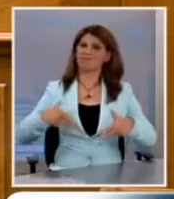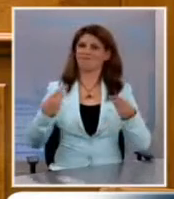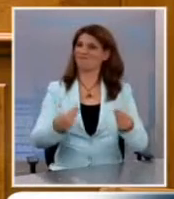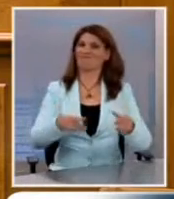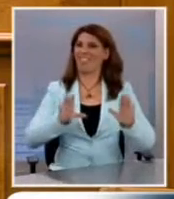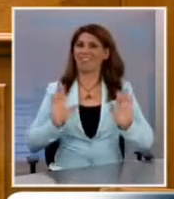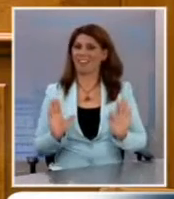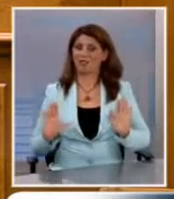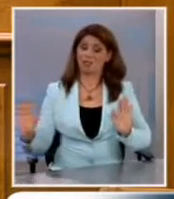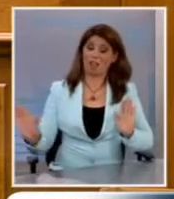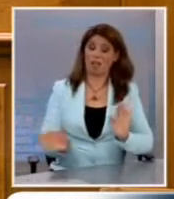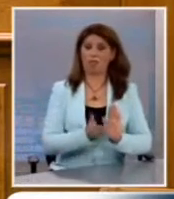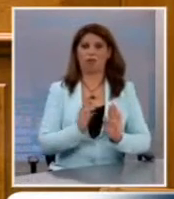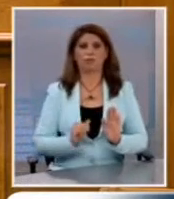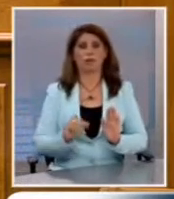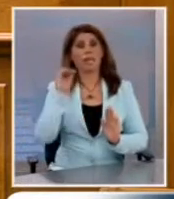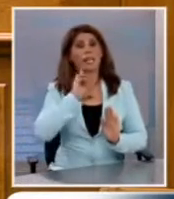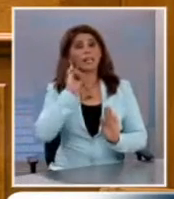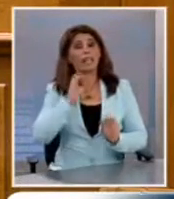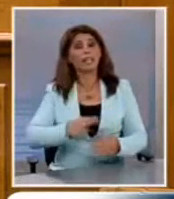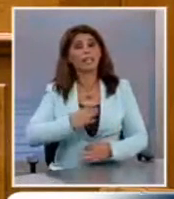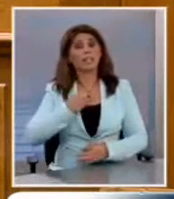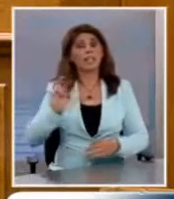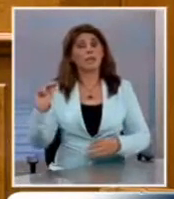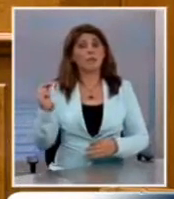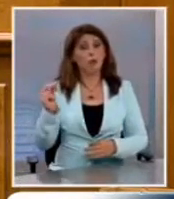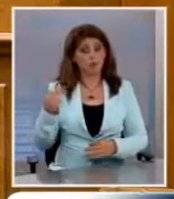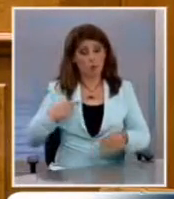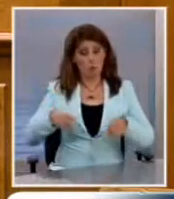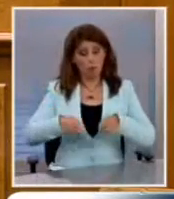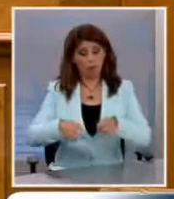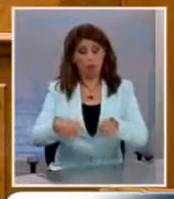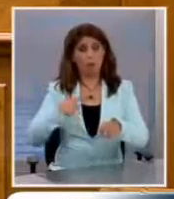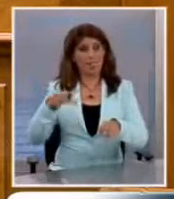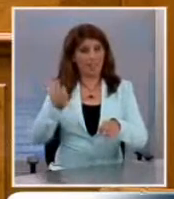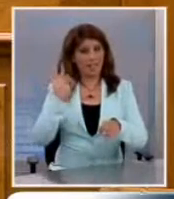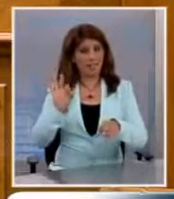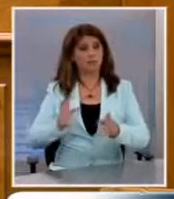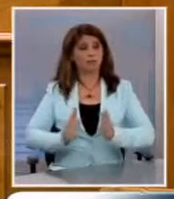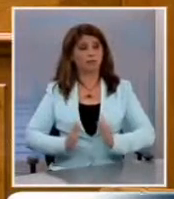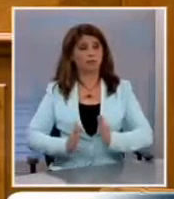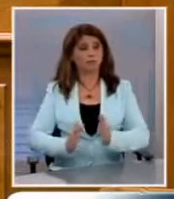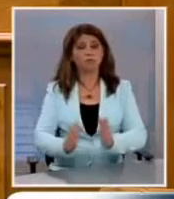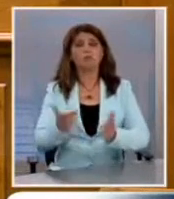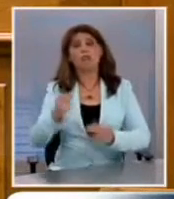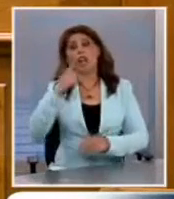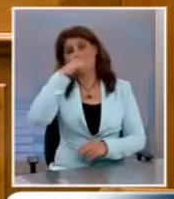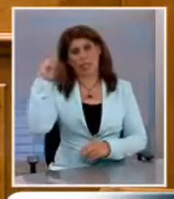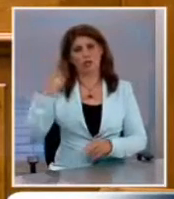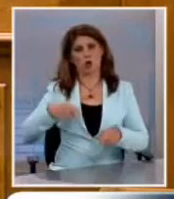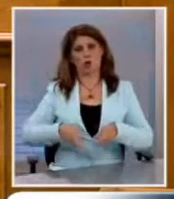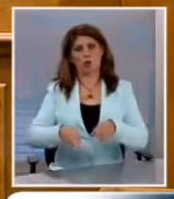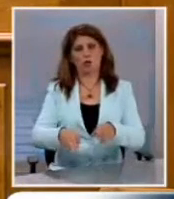Κυρίες και κύριοι βουλευτές, ο δρόμος που εμείς διαλέξαμε να διαβούμε είναι ένας δύσκολος δρόμος,